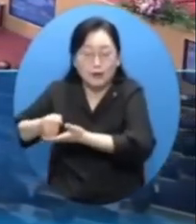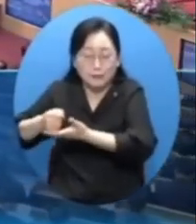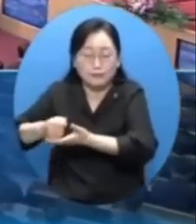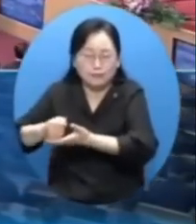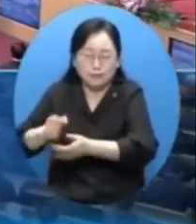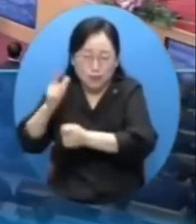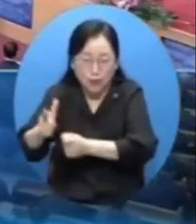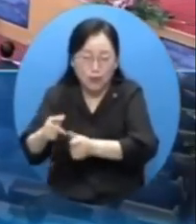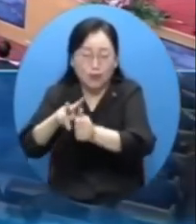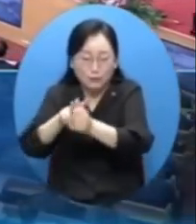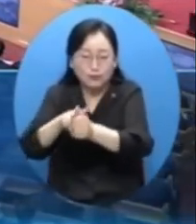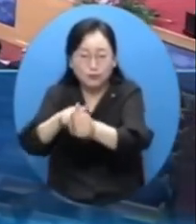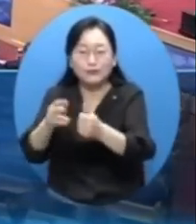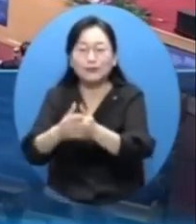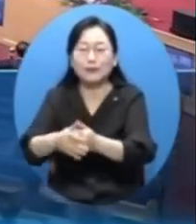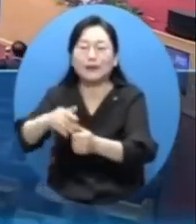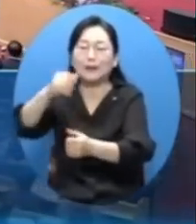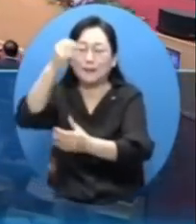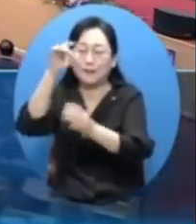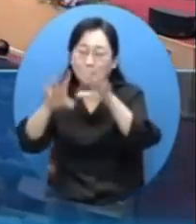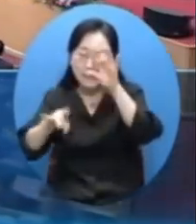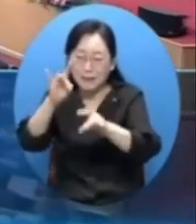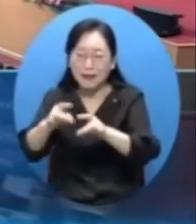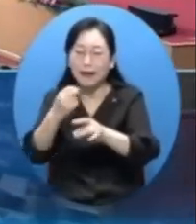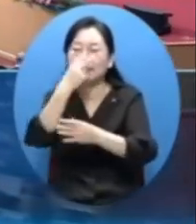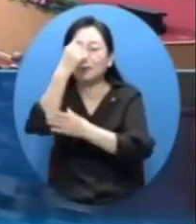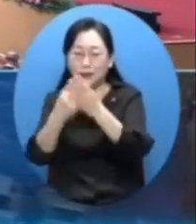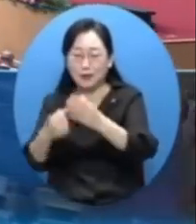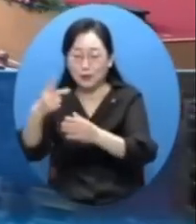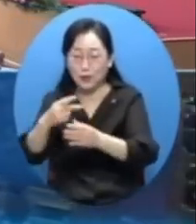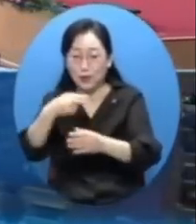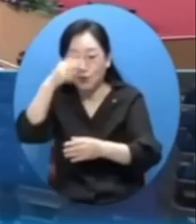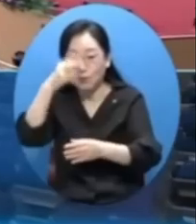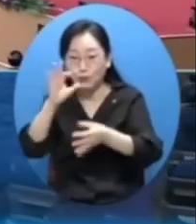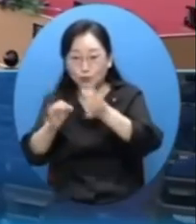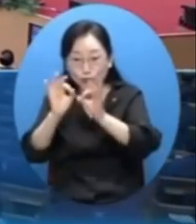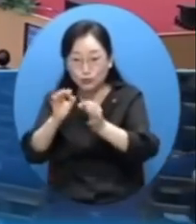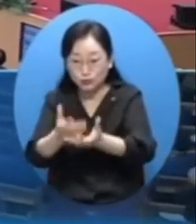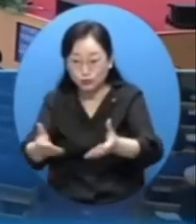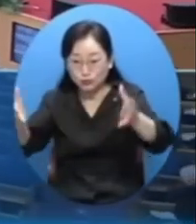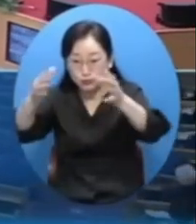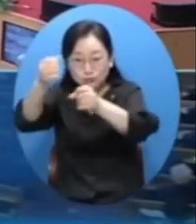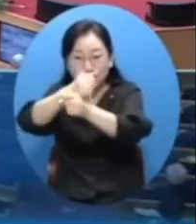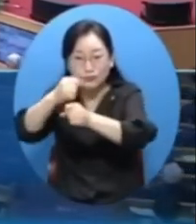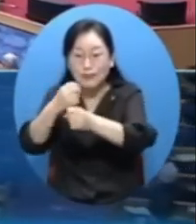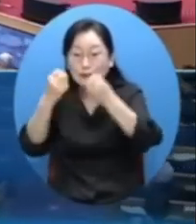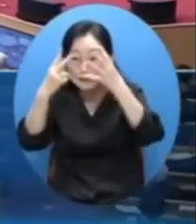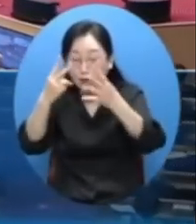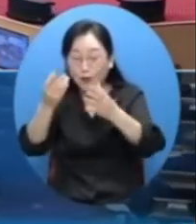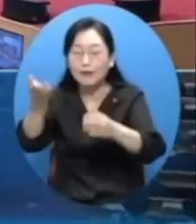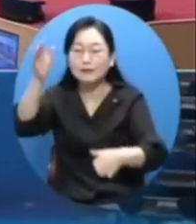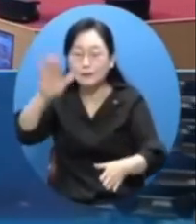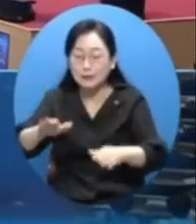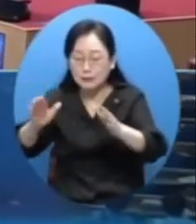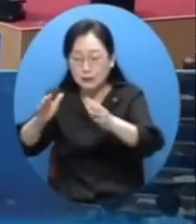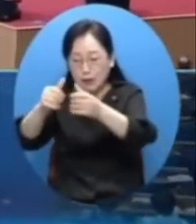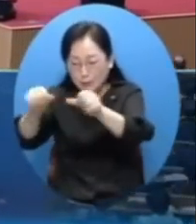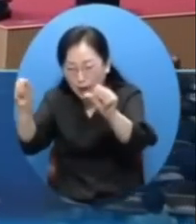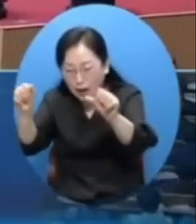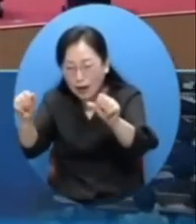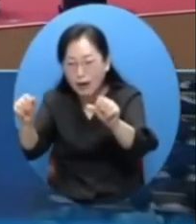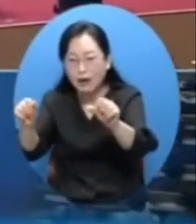말랐고 곰팡이가 났으며, 또 우리가 포도주를 담은 이 가죽 부대도 새 것이었으나 찢어지게